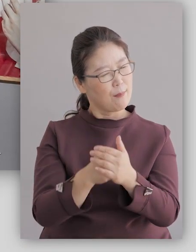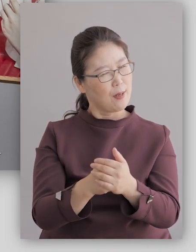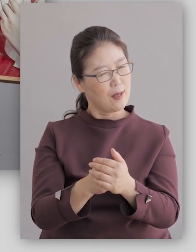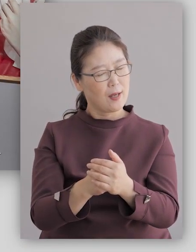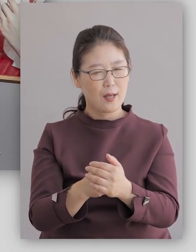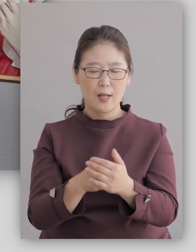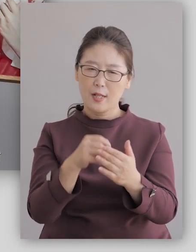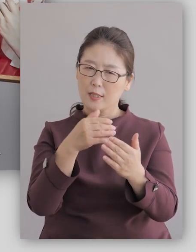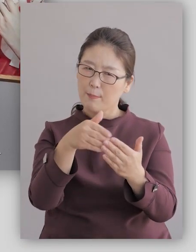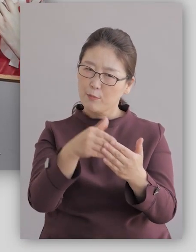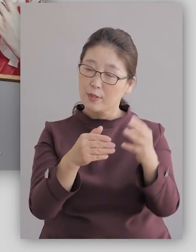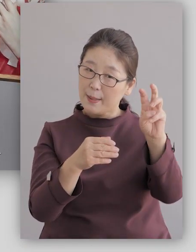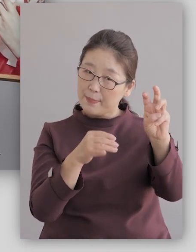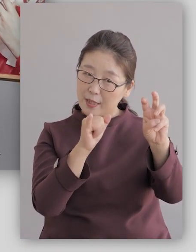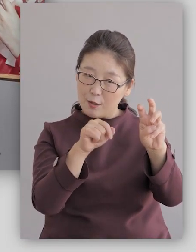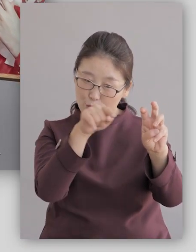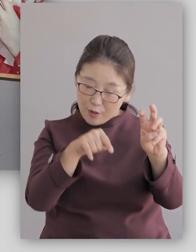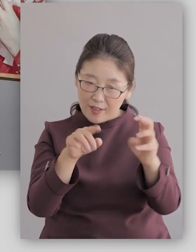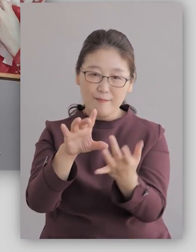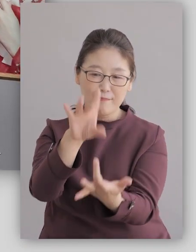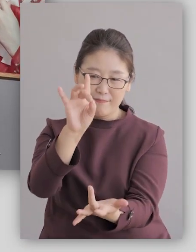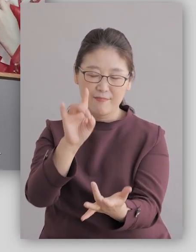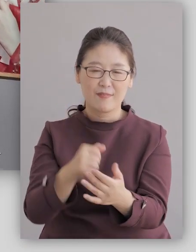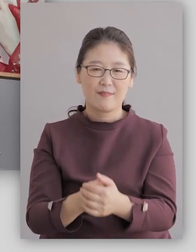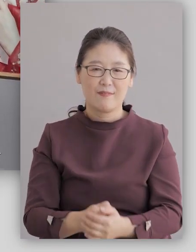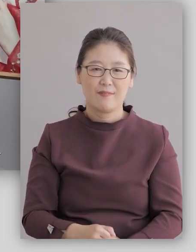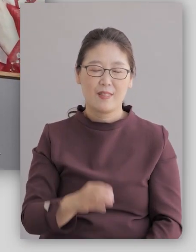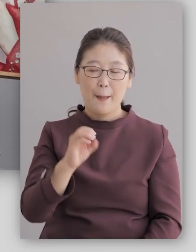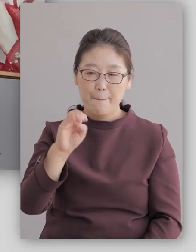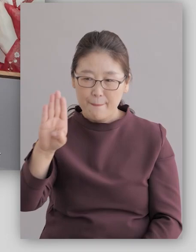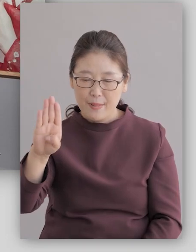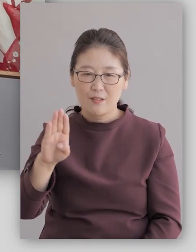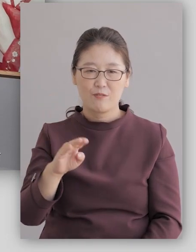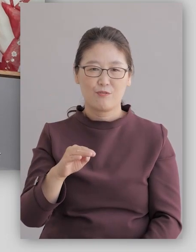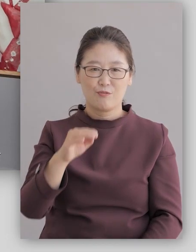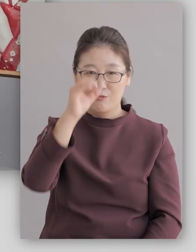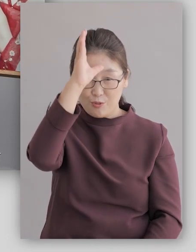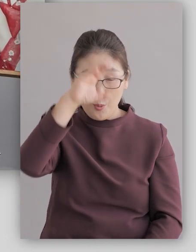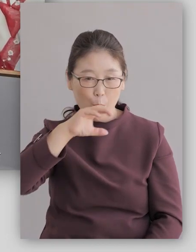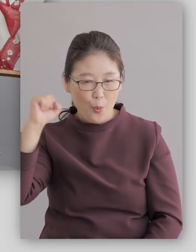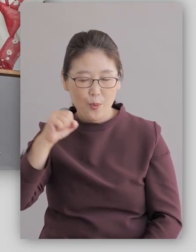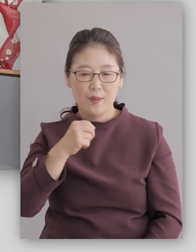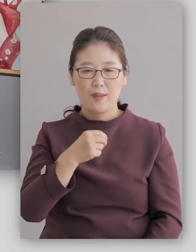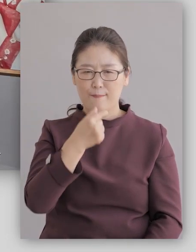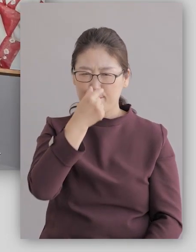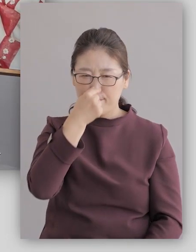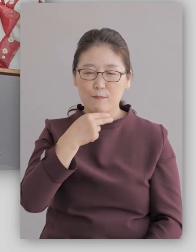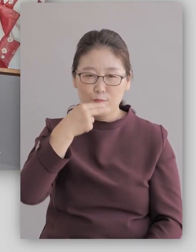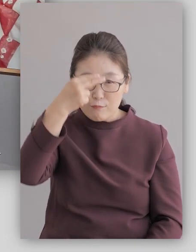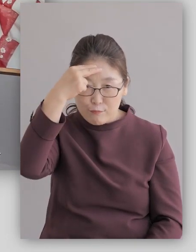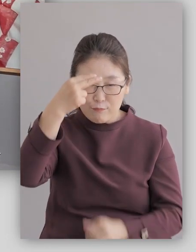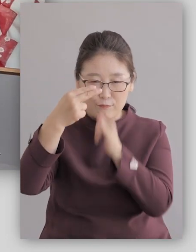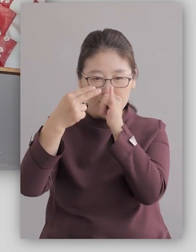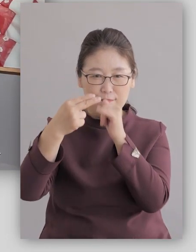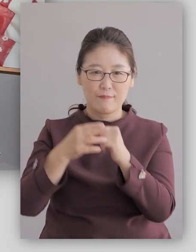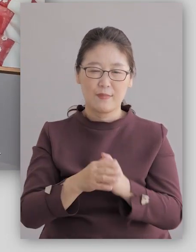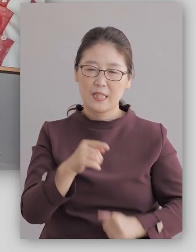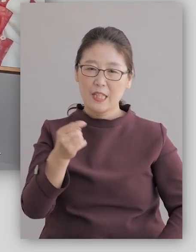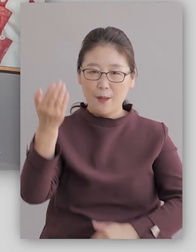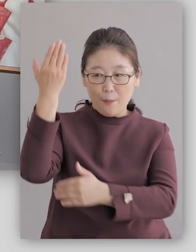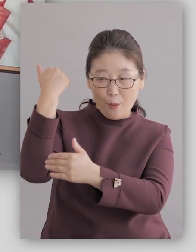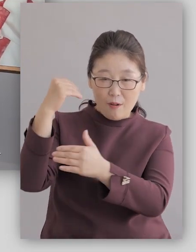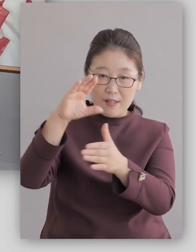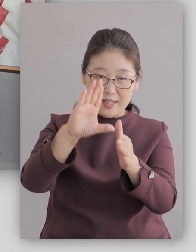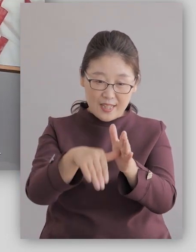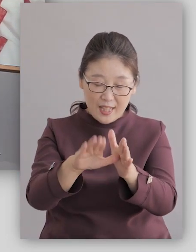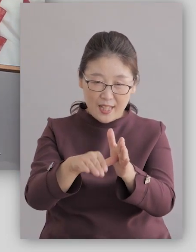선택한 작품인데요. 맥주와 이제 통닭, 소주 이런 것들을 볼 수 있는데요. 그 시대와